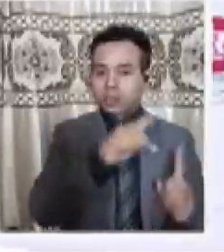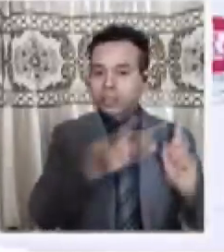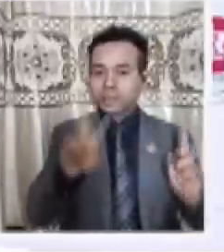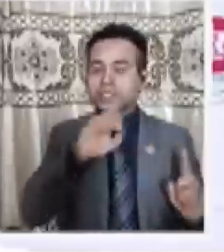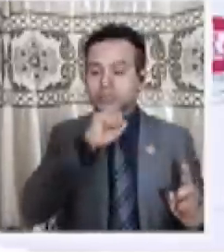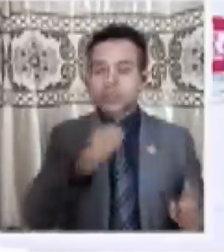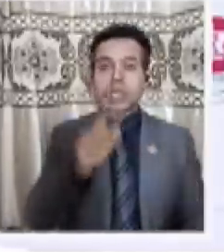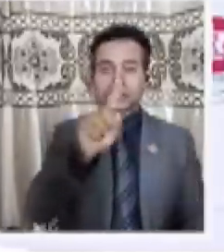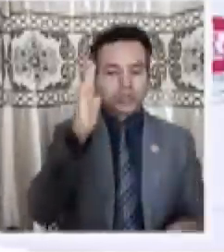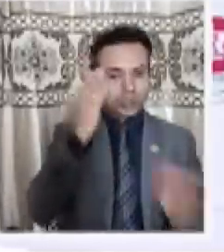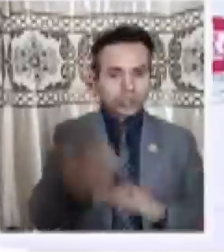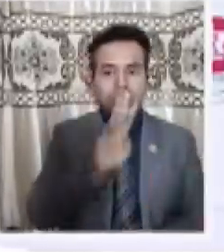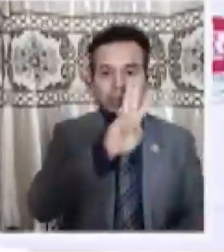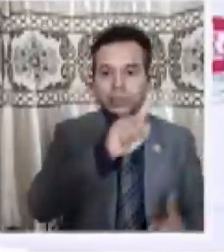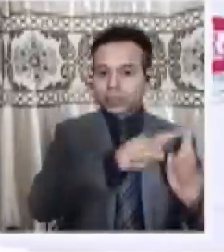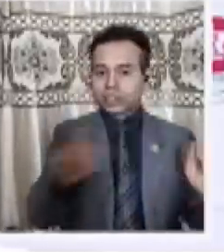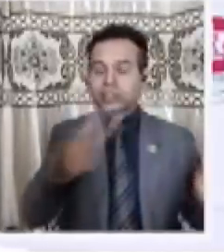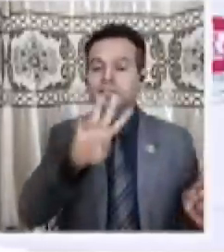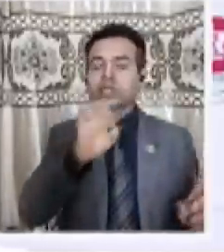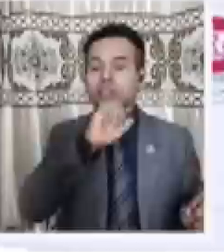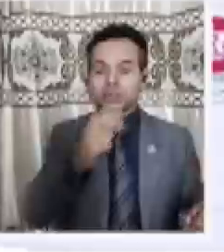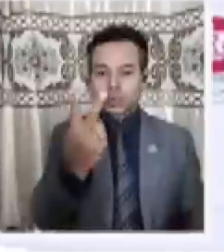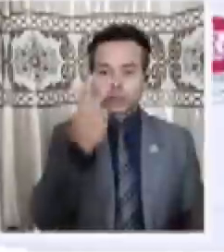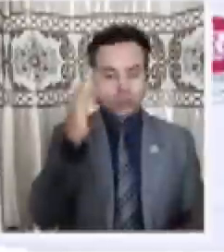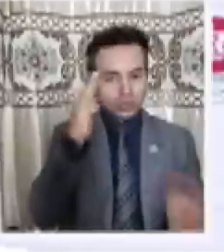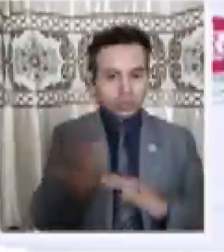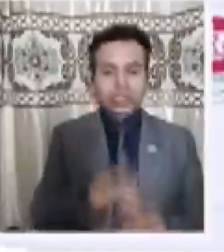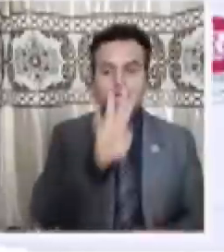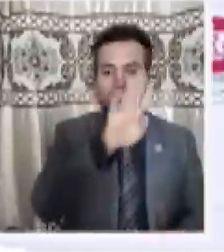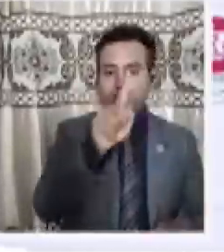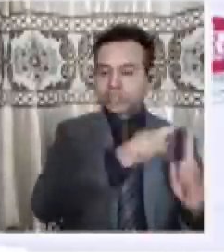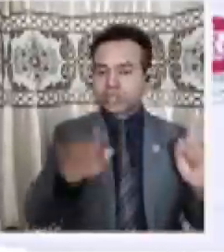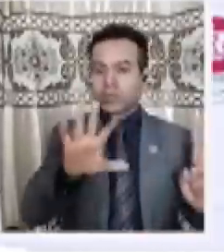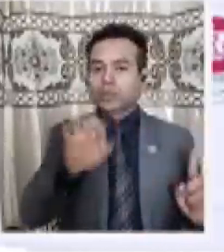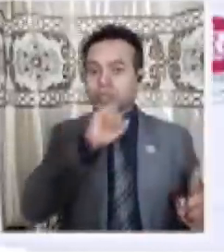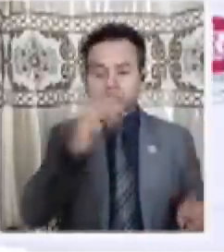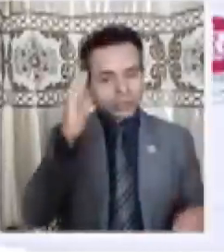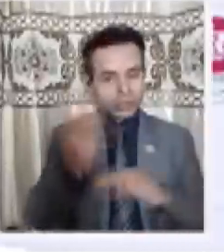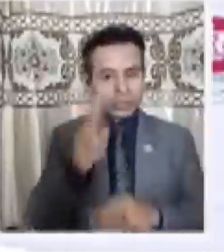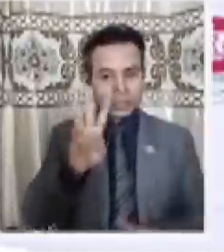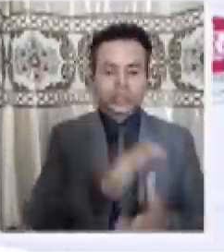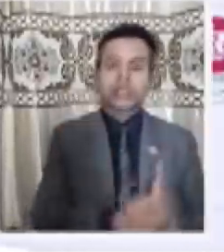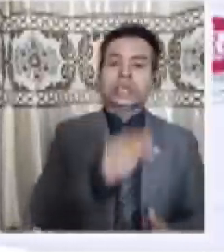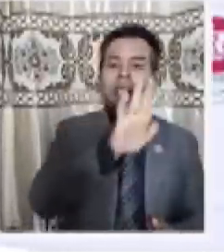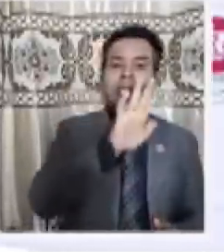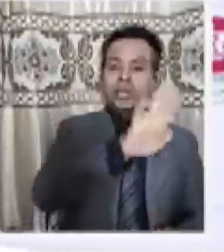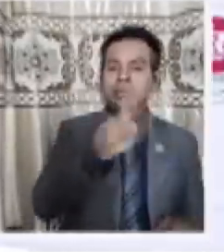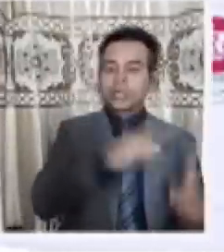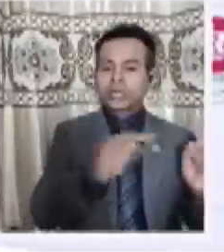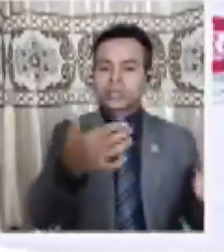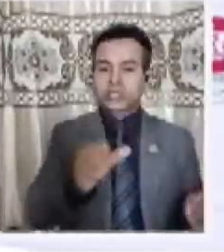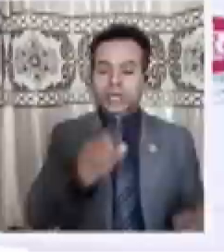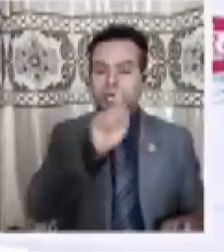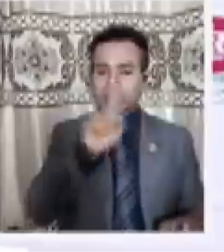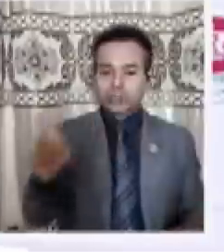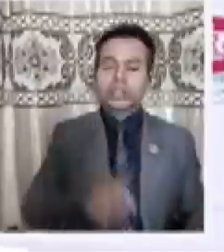1 জন, 31 থেকে 40 বছর 2 জন, 41 থেকে 50 3 জন, 51 থেকে 60 11 জন, 61 থেকে 70